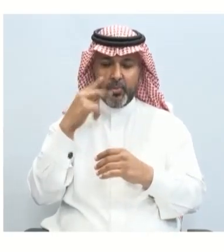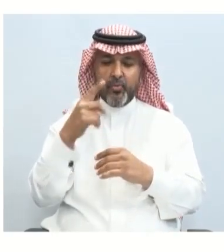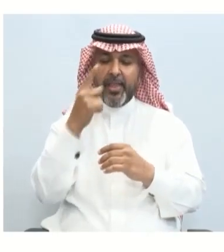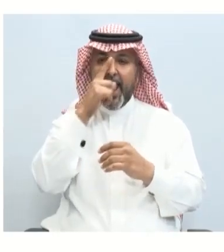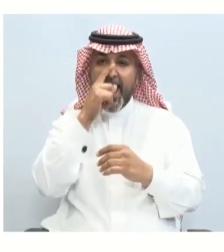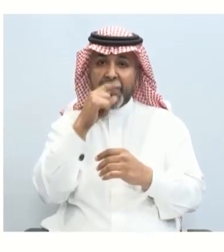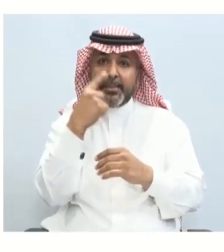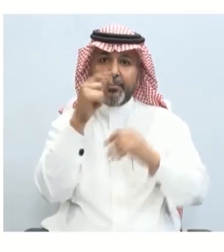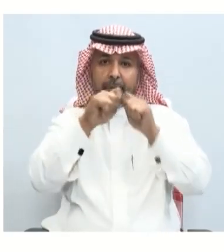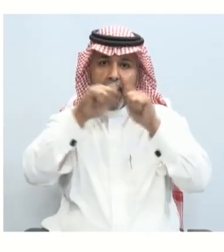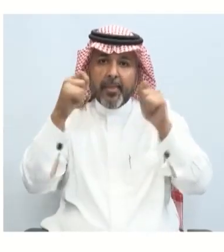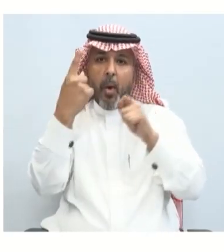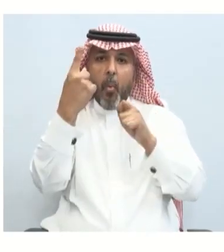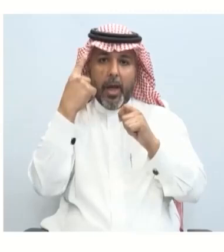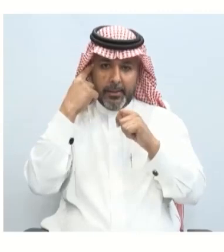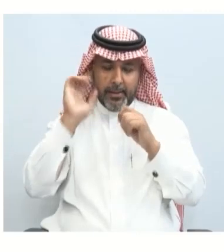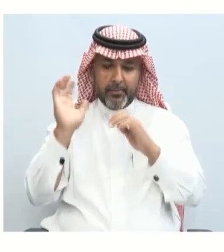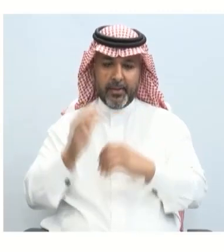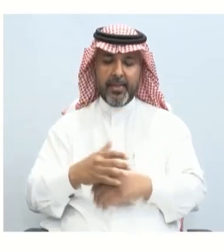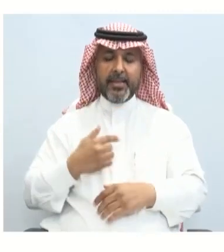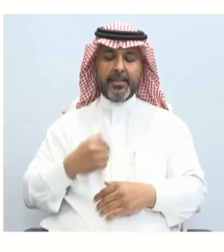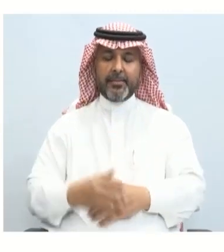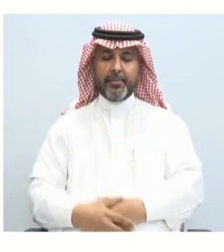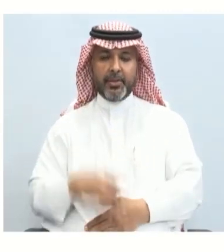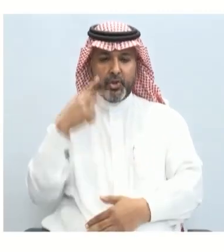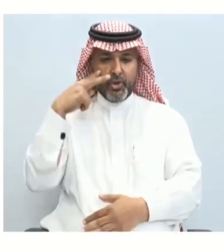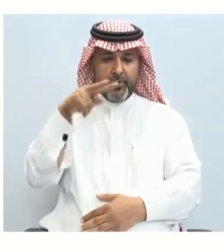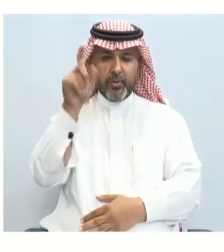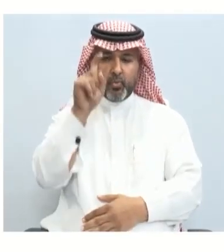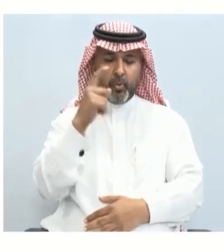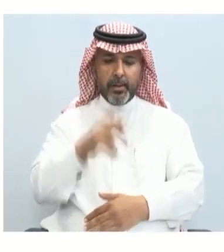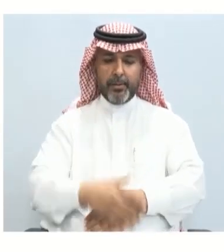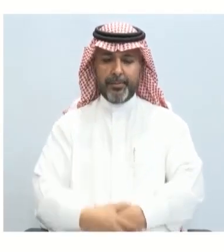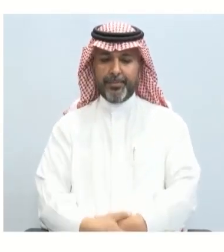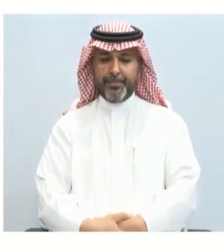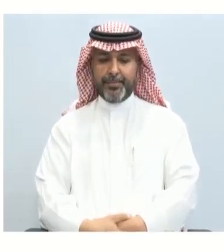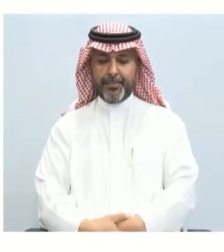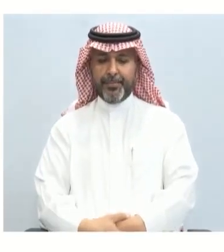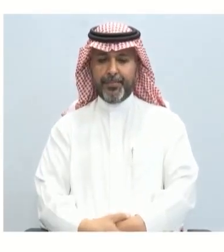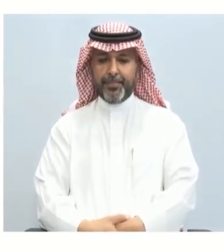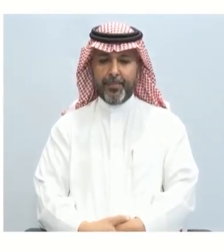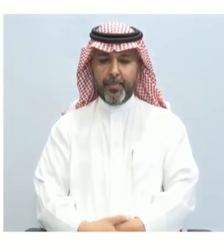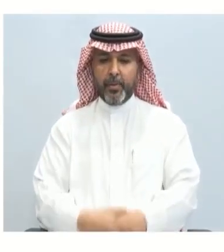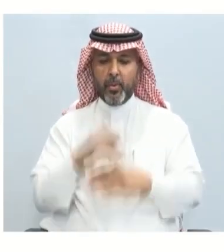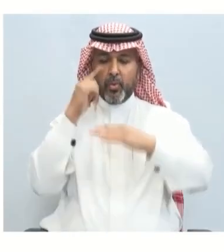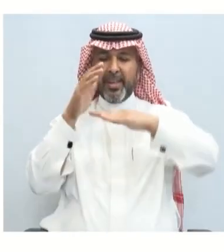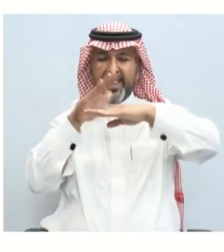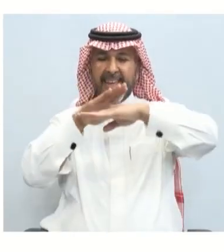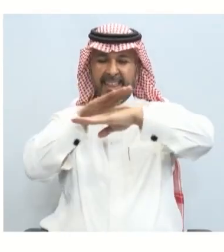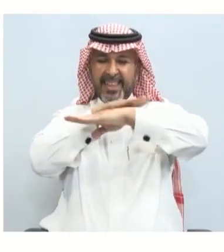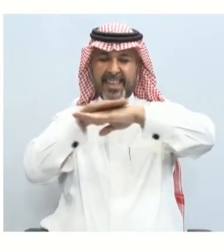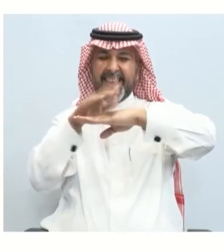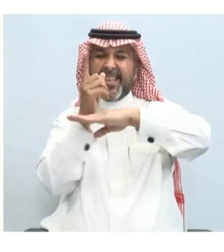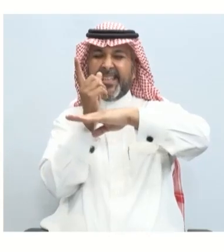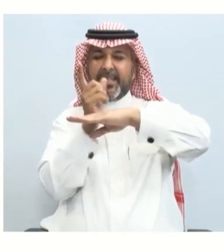كمقال لهذه الداله فلو جاني مثل هذا السؤال البسيط وقال لك اذا كان ضلع الانتهاء للزاويه المرسومه في